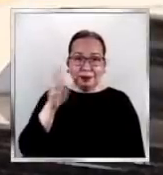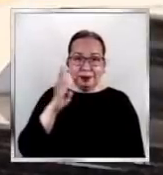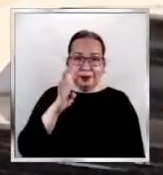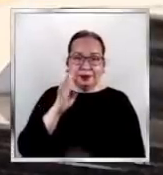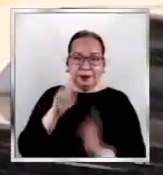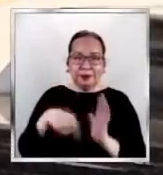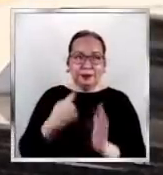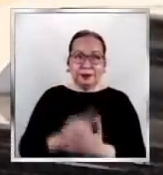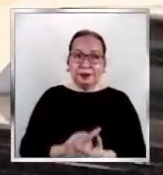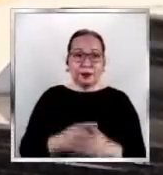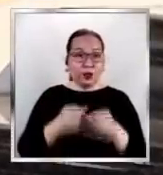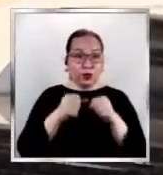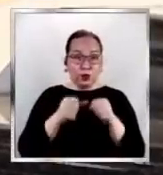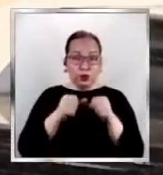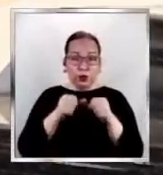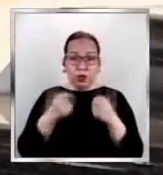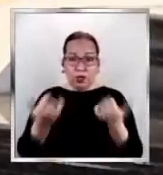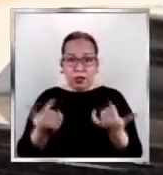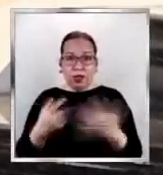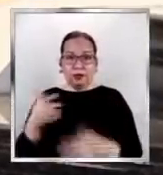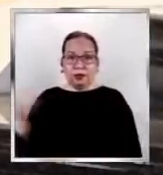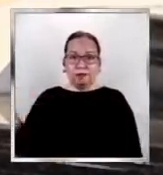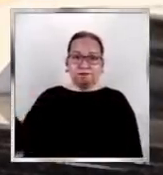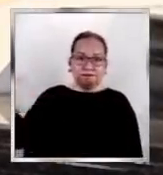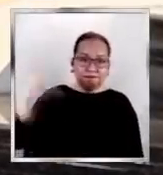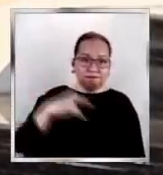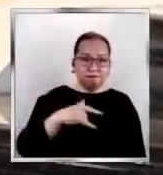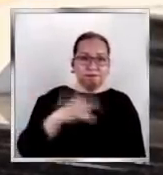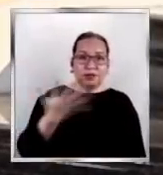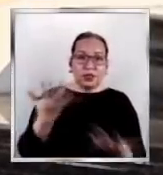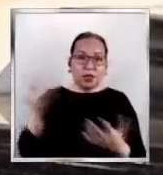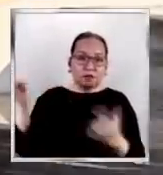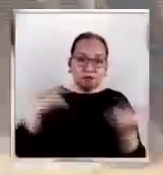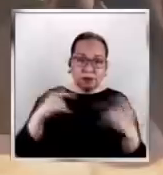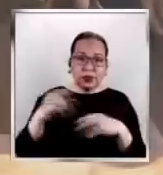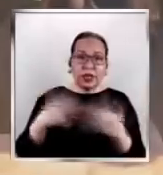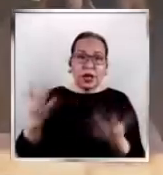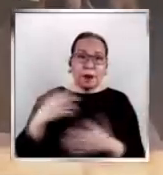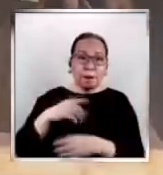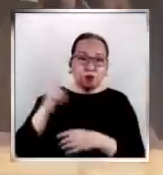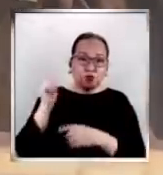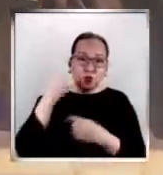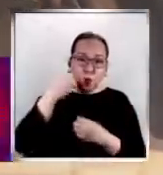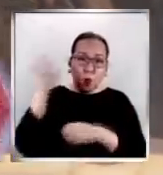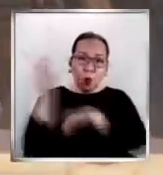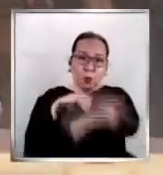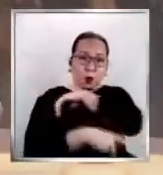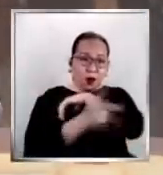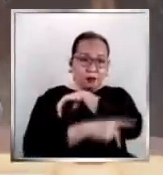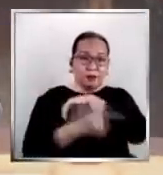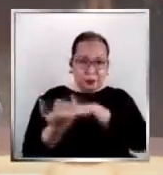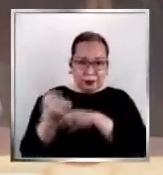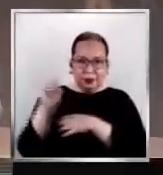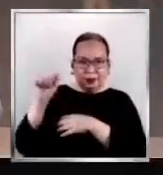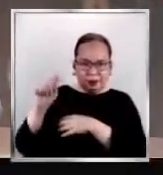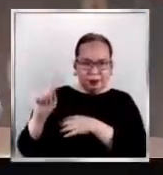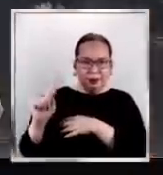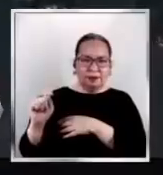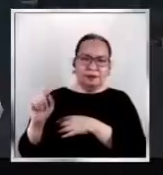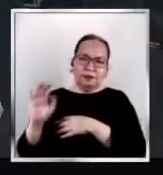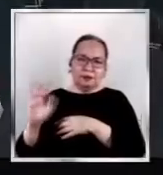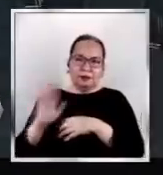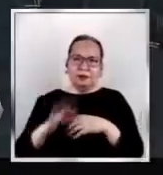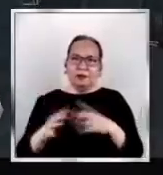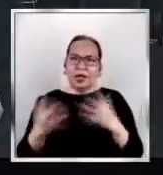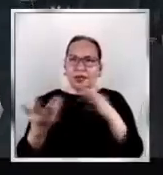Tuloy-tuloy ang pagdating ng mga bibiyahe pa probinsya sa Batangas Port ngayong long weekend. Marami-rami ang mga pasahero pero mas kaunti pa rin ito kumpara